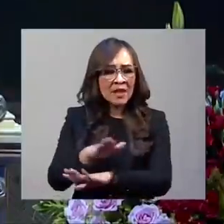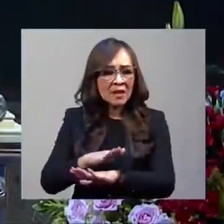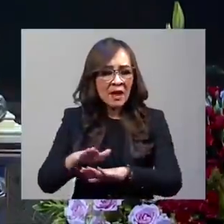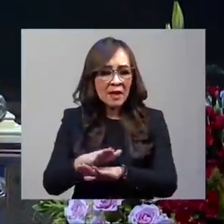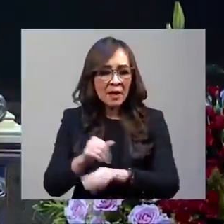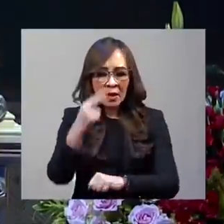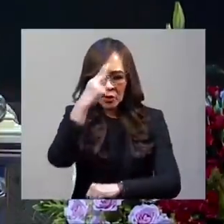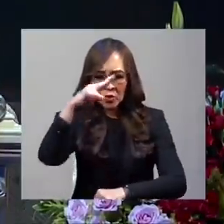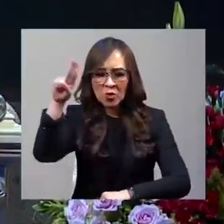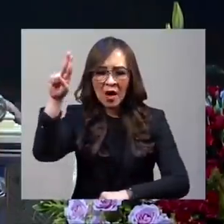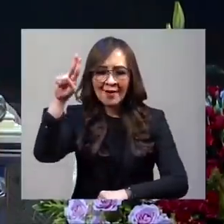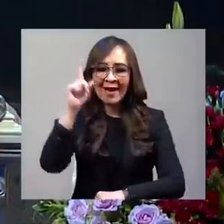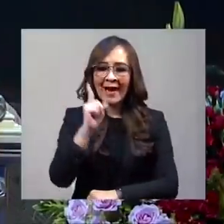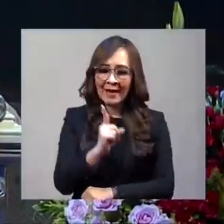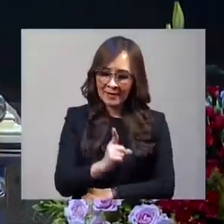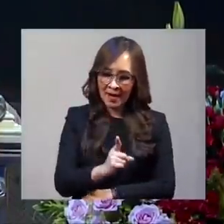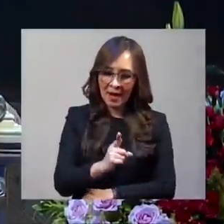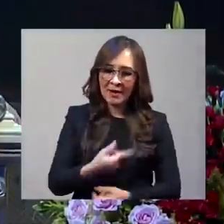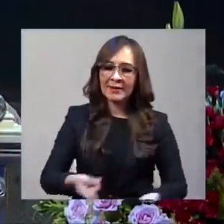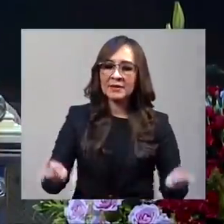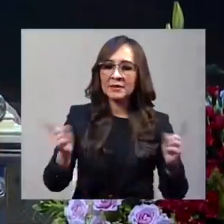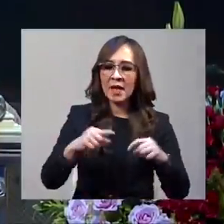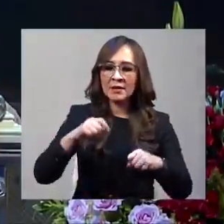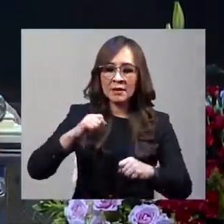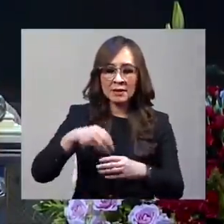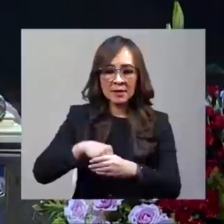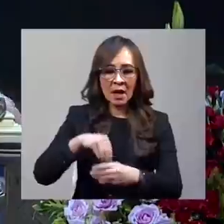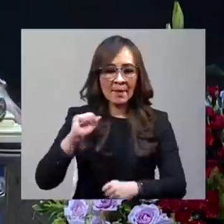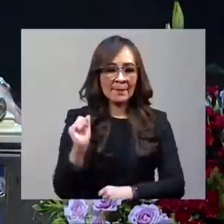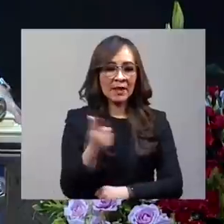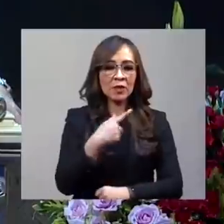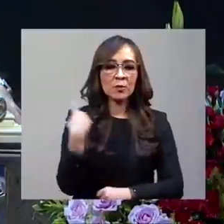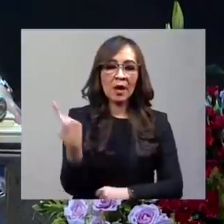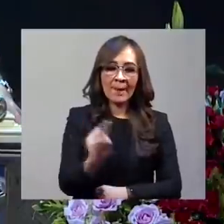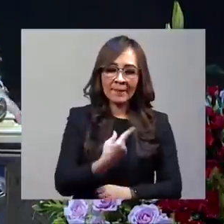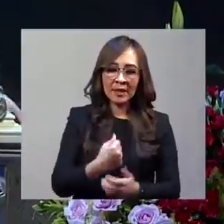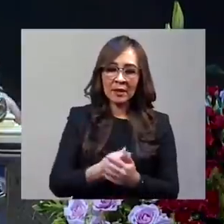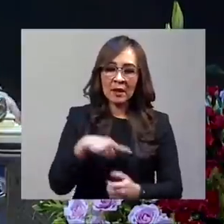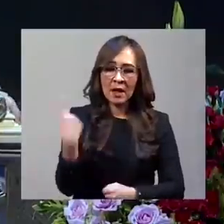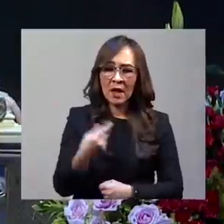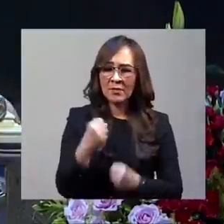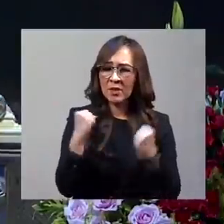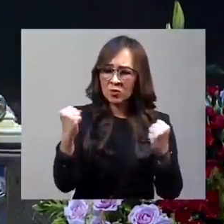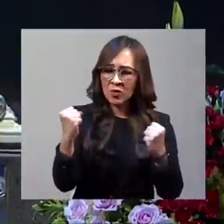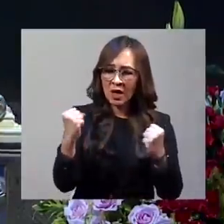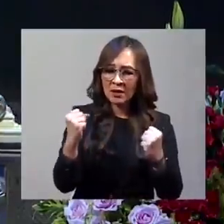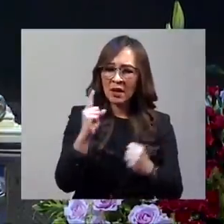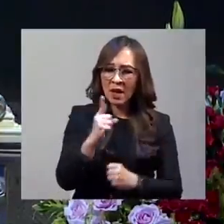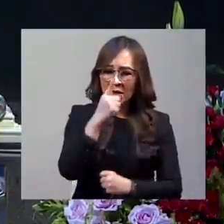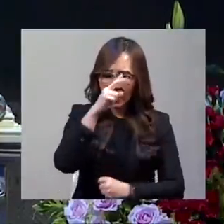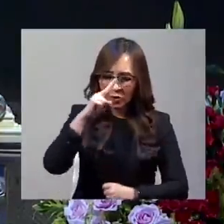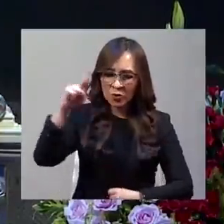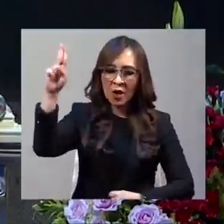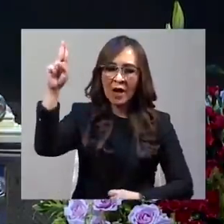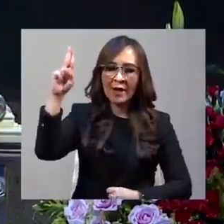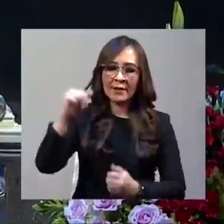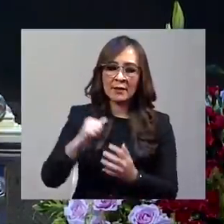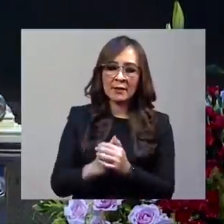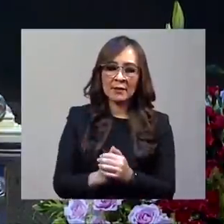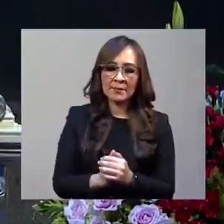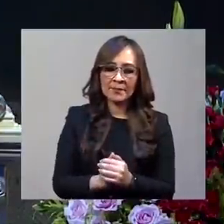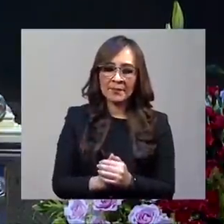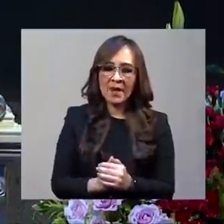Tuhan ada saja terjadi dalam hidup kami. Kalau kami kuat karena Tuhan, karena itu kami dalam keyakinan yang kuat. Nabi boleh